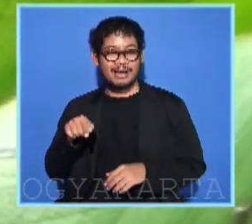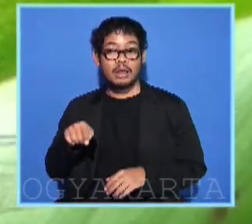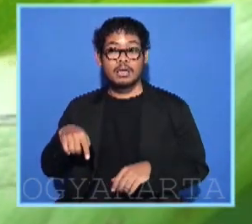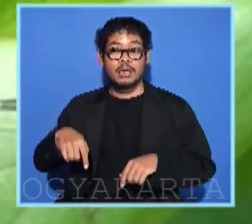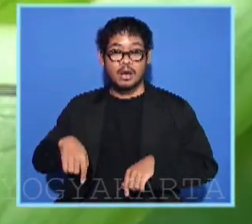saben sekilonipun